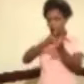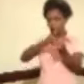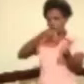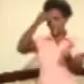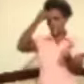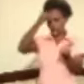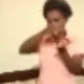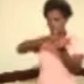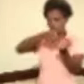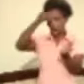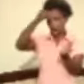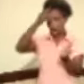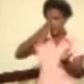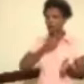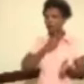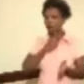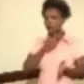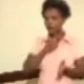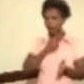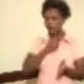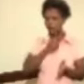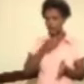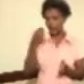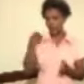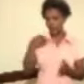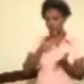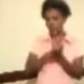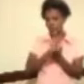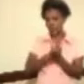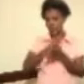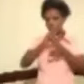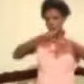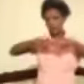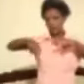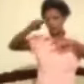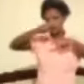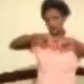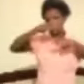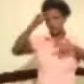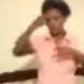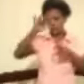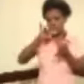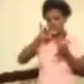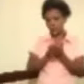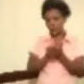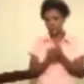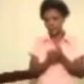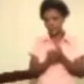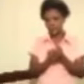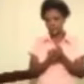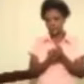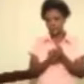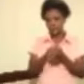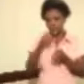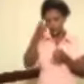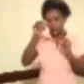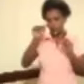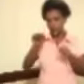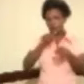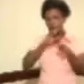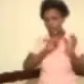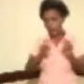alors, enfin, pour nous gagner le Conseil supérieur de la magistrature. Nous gagnons, d'une part, appliquer ça nous